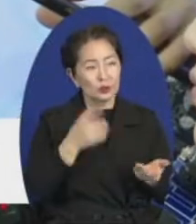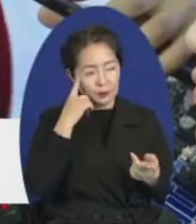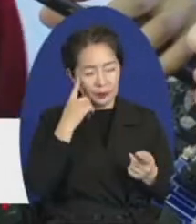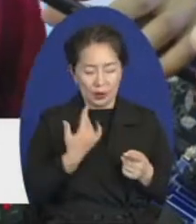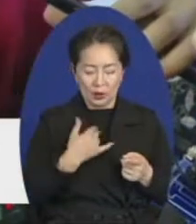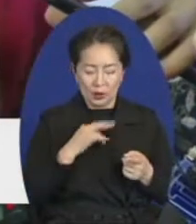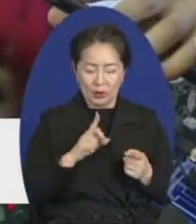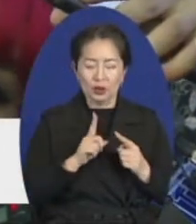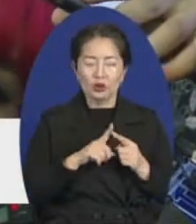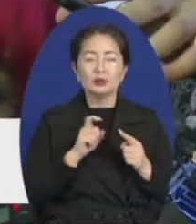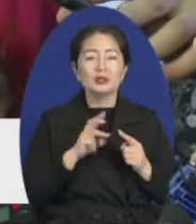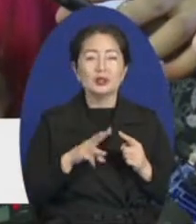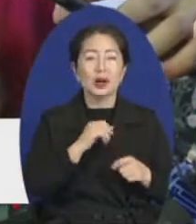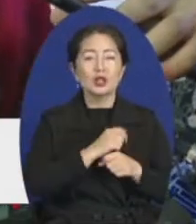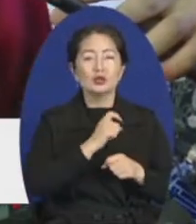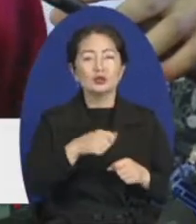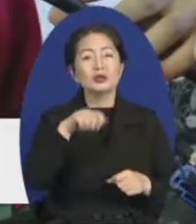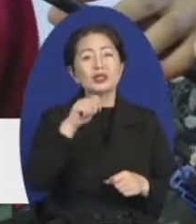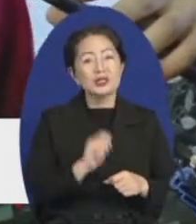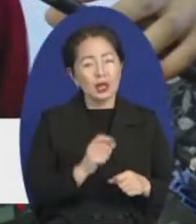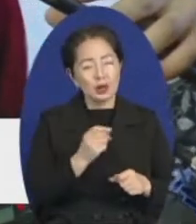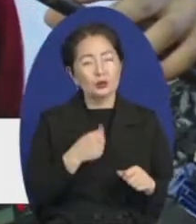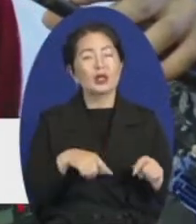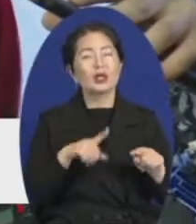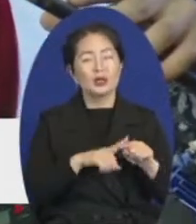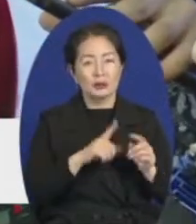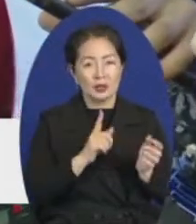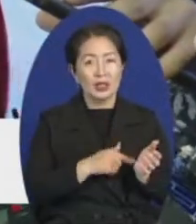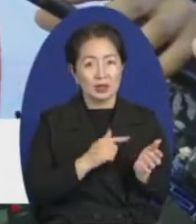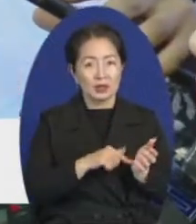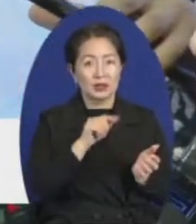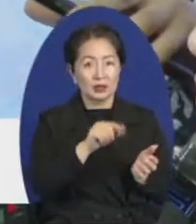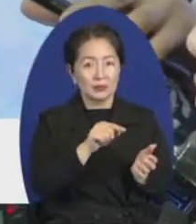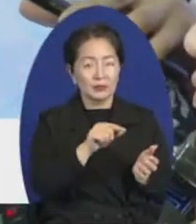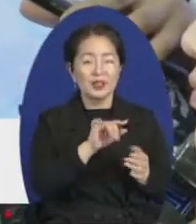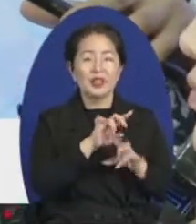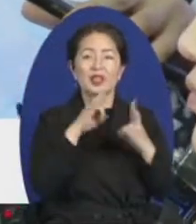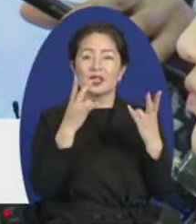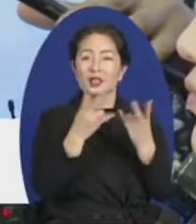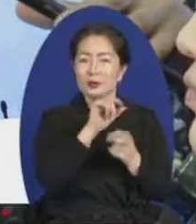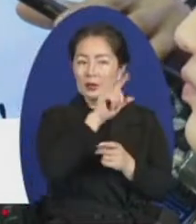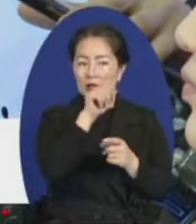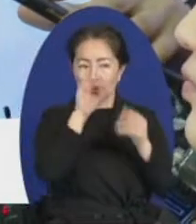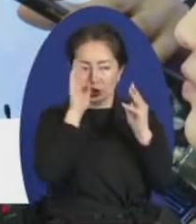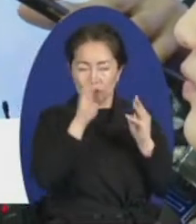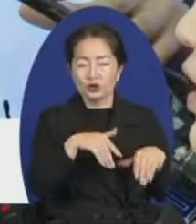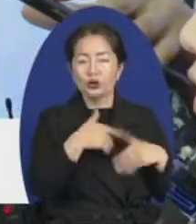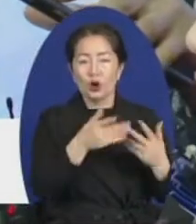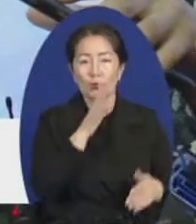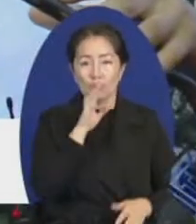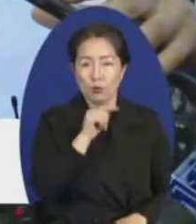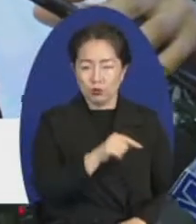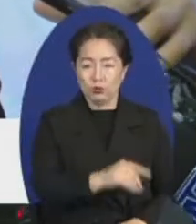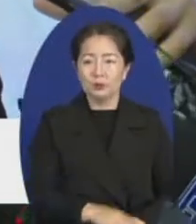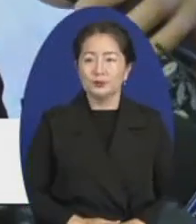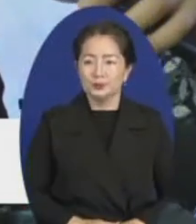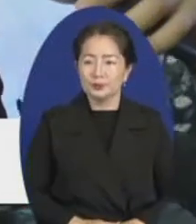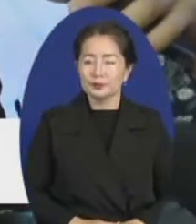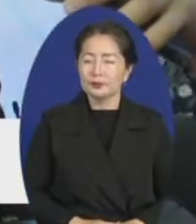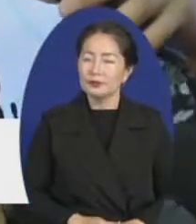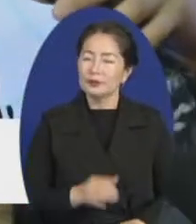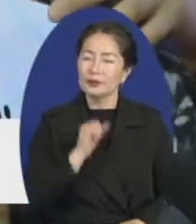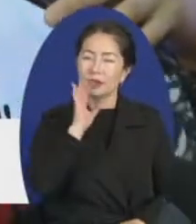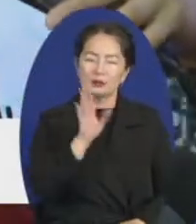одоо Улаанбаатар төмөр замын ажилтай албан хаагчдын цалин бас одоо нэмэгдүүлэх шаардлага байна. Энэ нийгмийн асуудлыг шийдэе гэж байгаа. За,